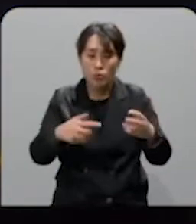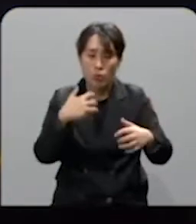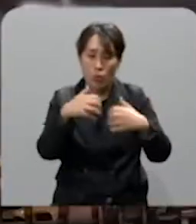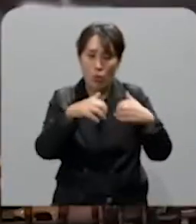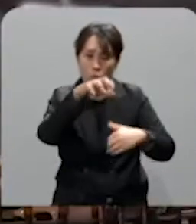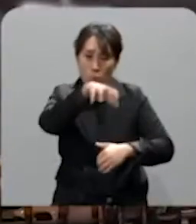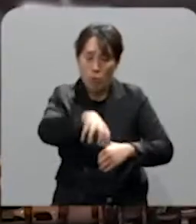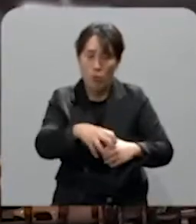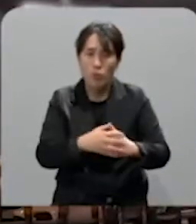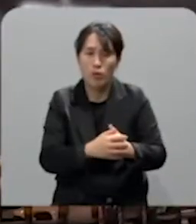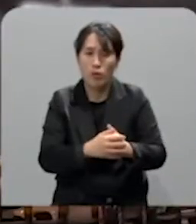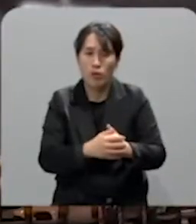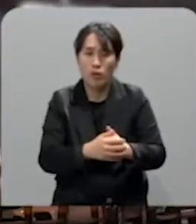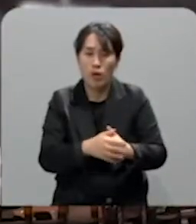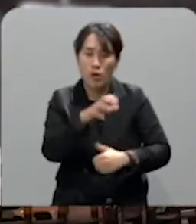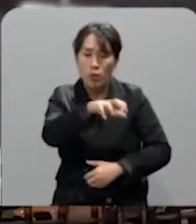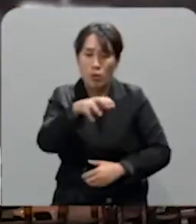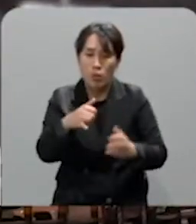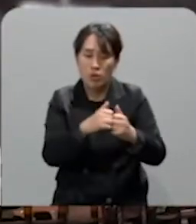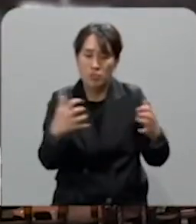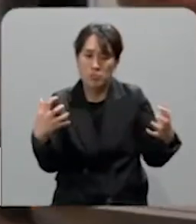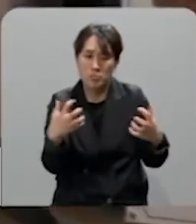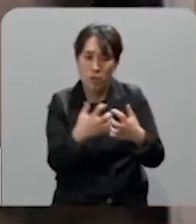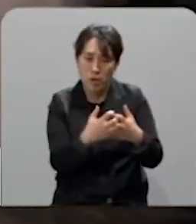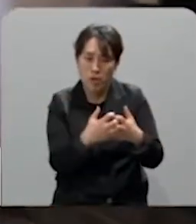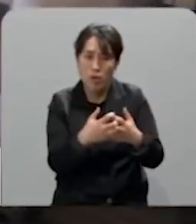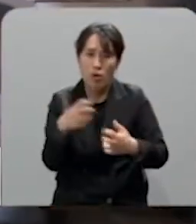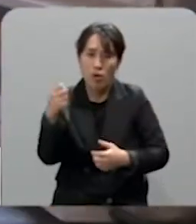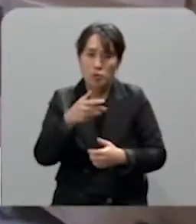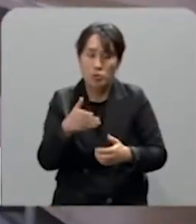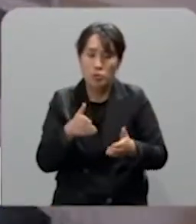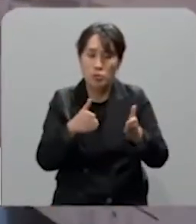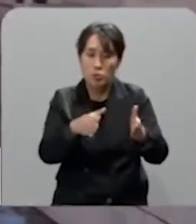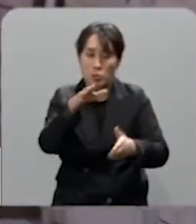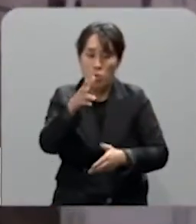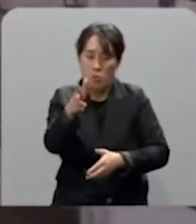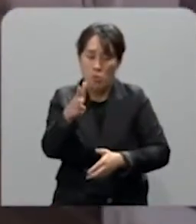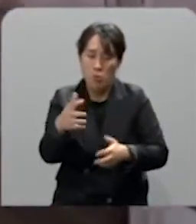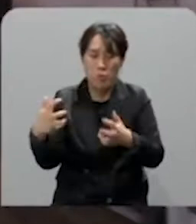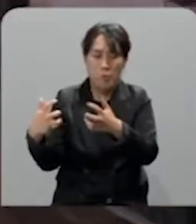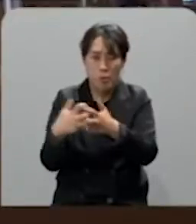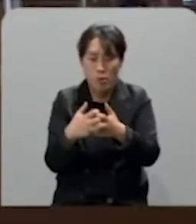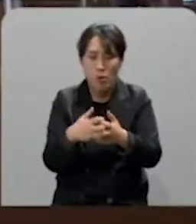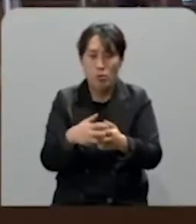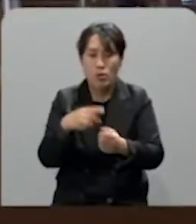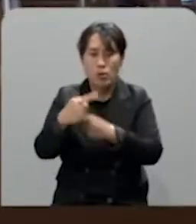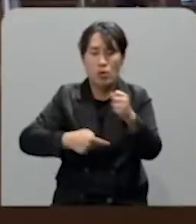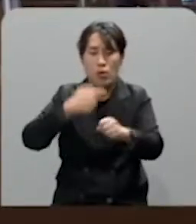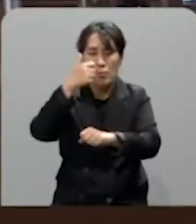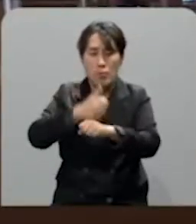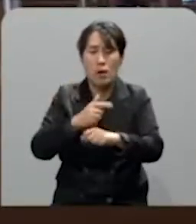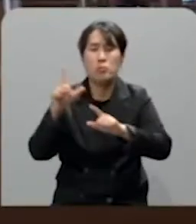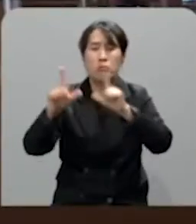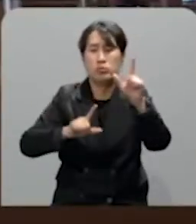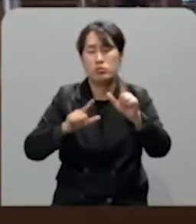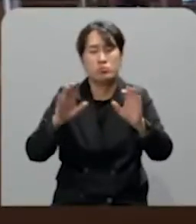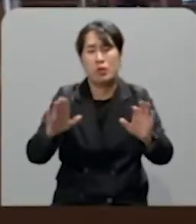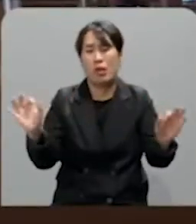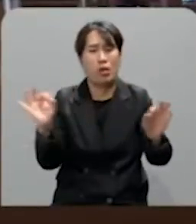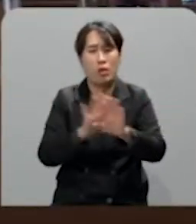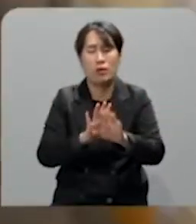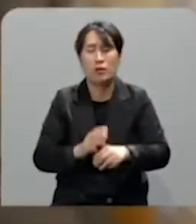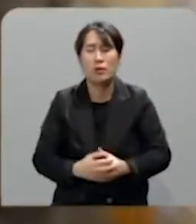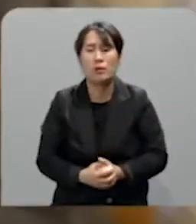번화가 길목마다 인파로 북적이고 도로 한쪽이 주차된 차들로 가득했던 연말 풍경은 볼 수